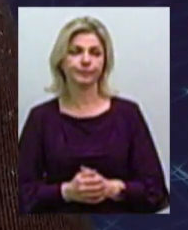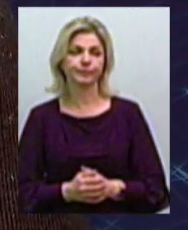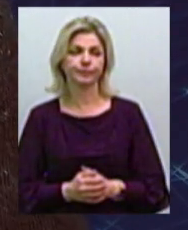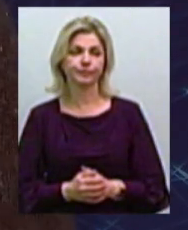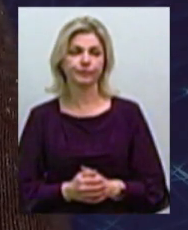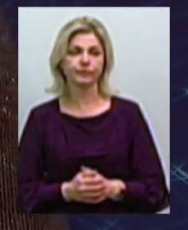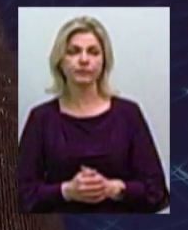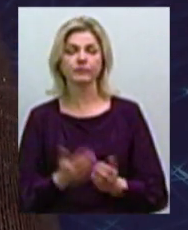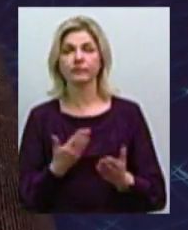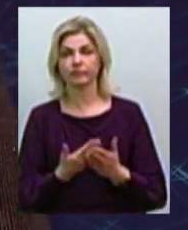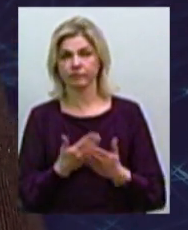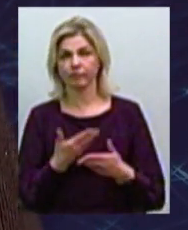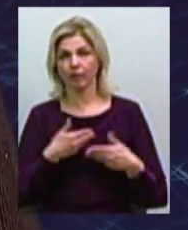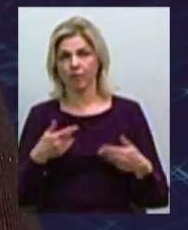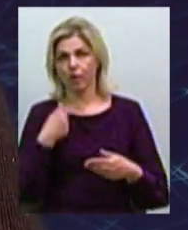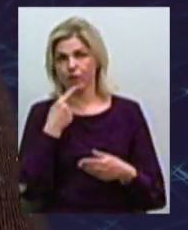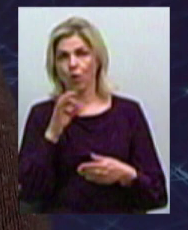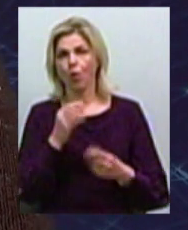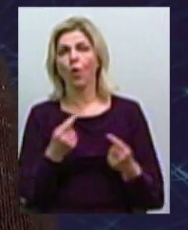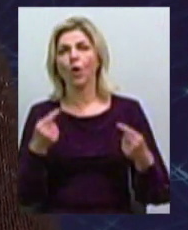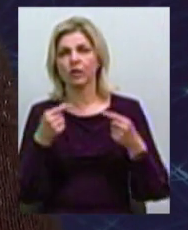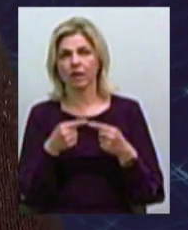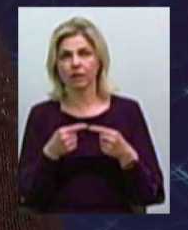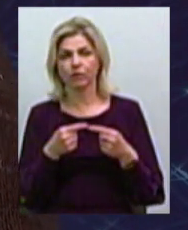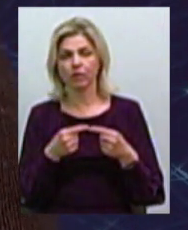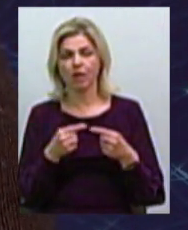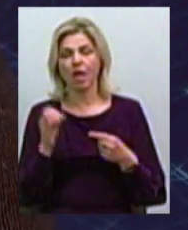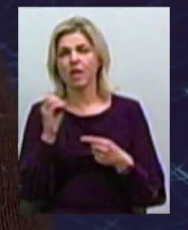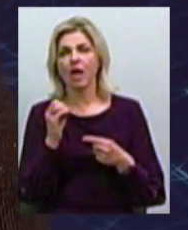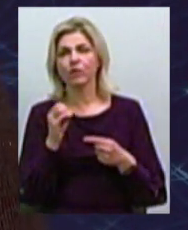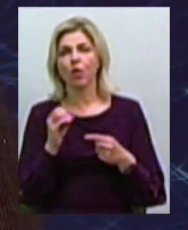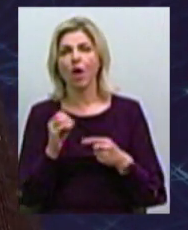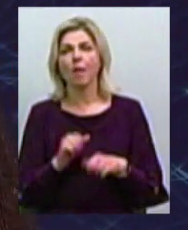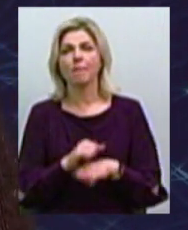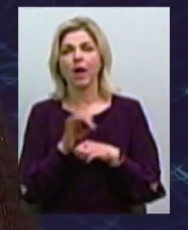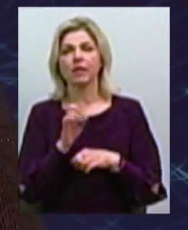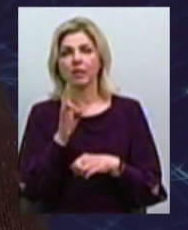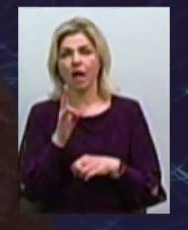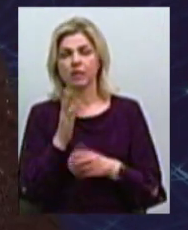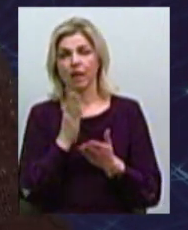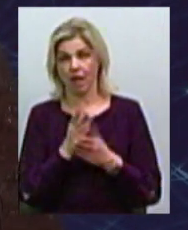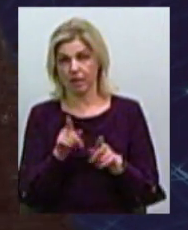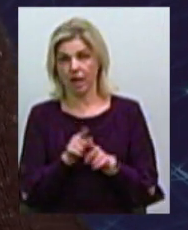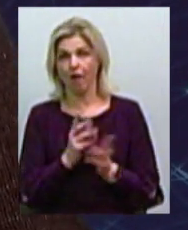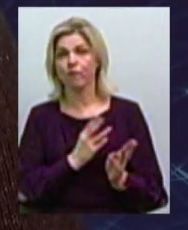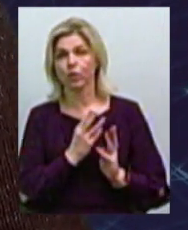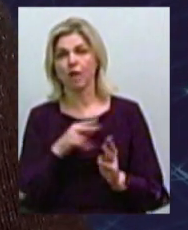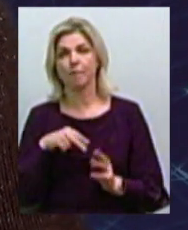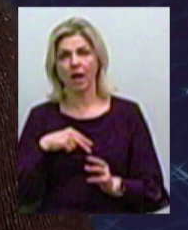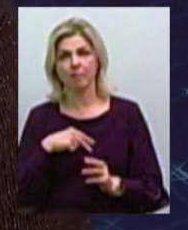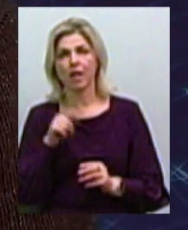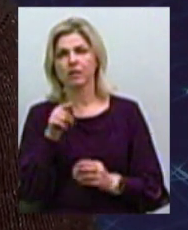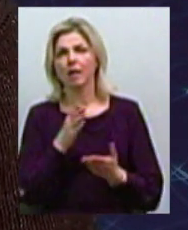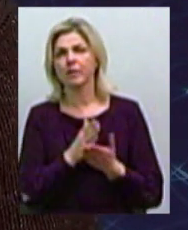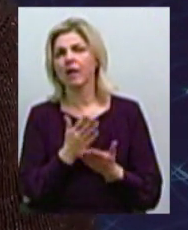якщо, наприклад, ми говоримо зараз про конкретно там Євромайдан СОС, є така волонтерська премія, то там присутні абсолютно всі напрямки, які